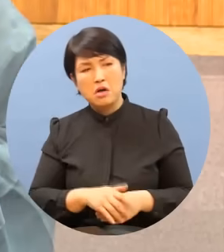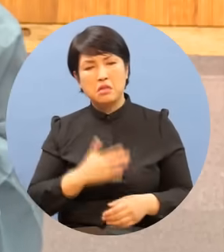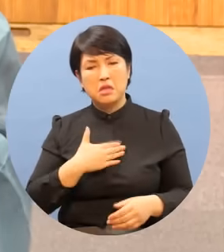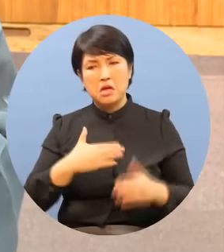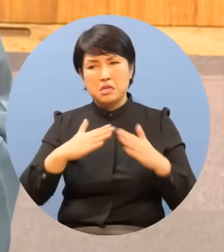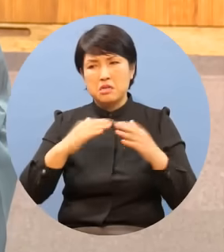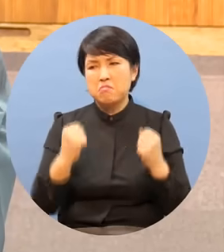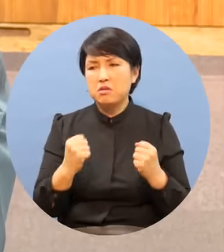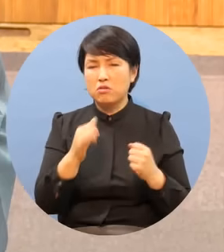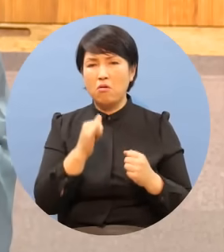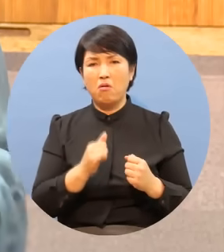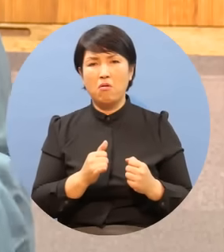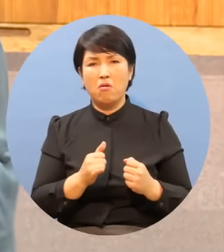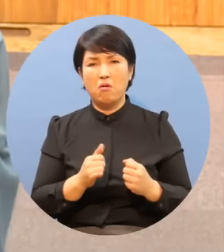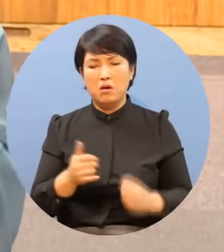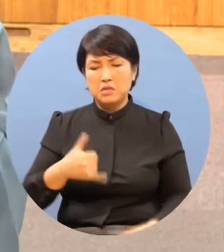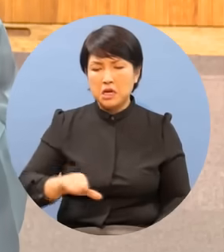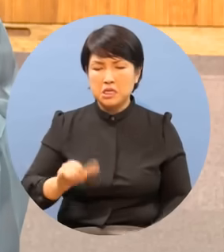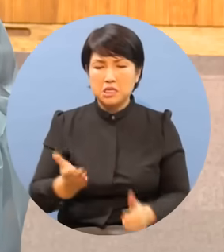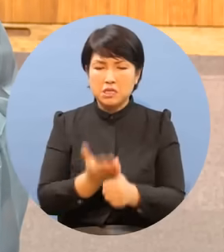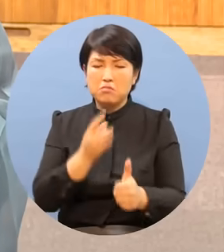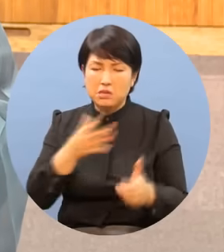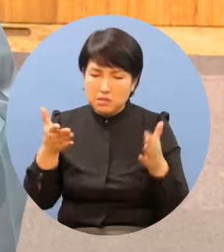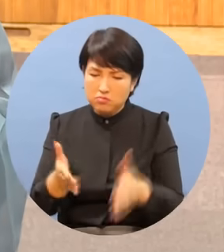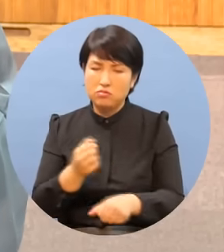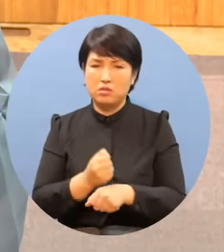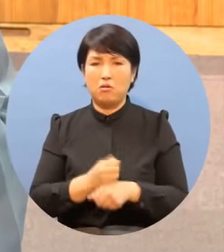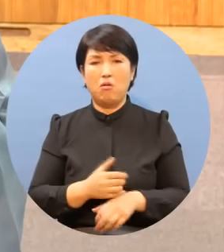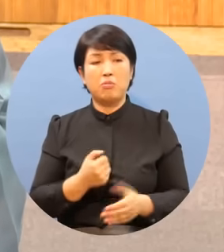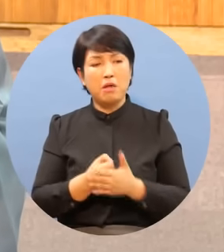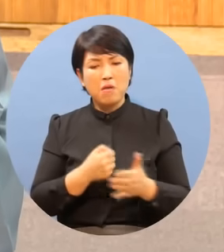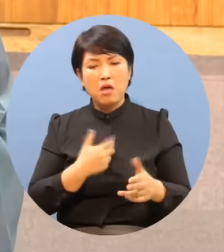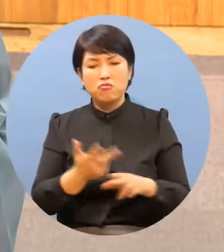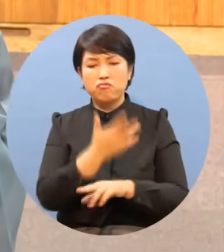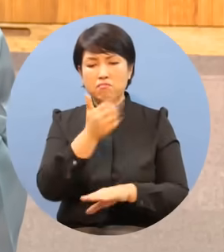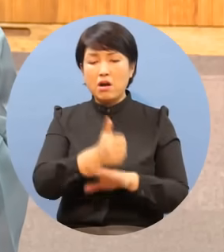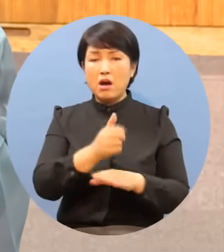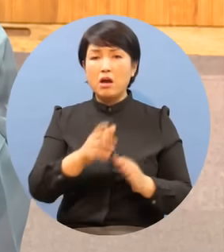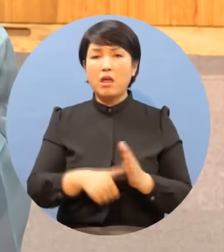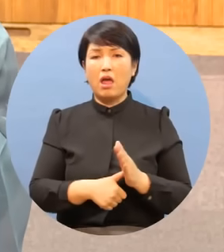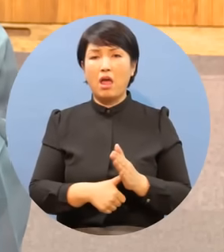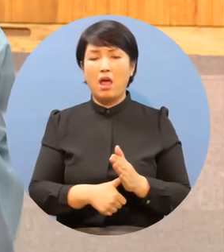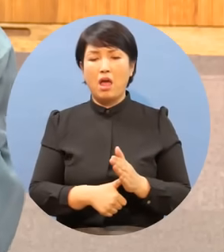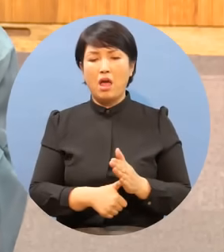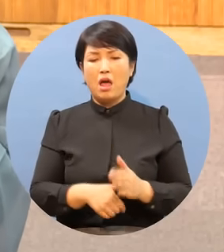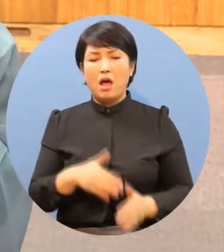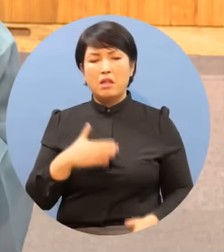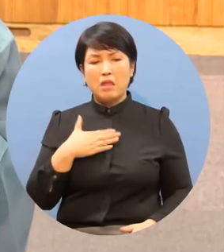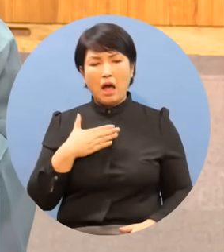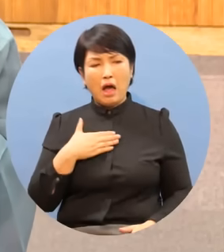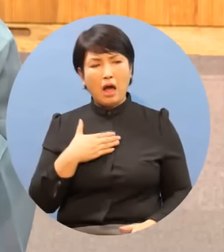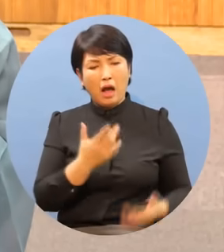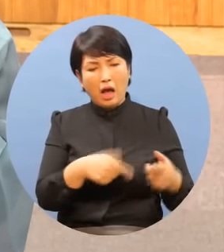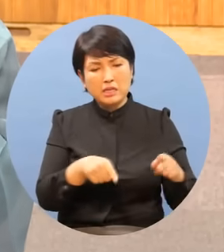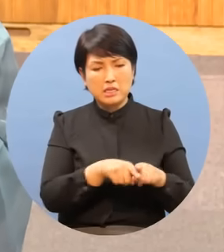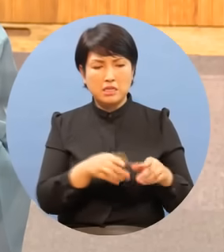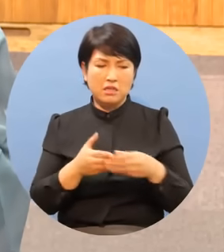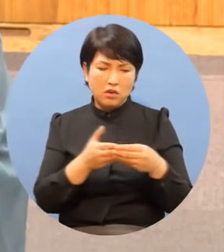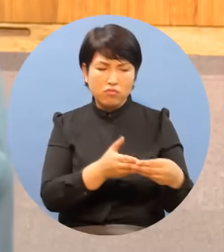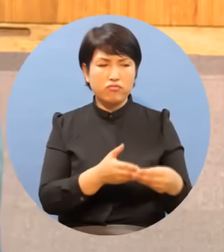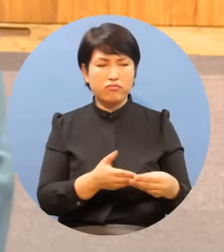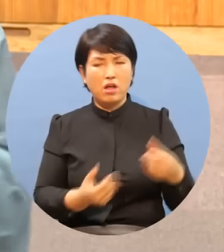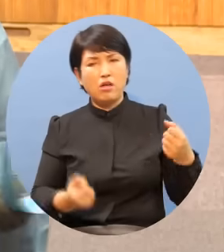종일 집에 갇혀 있는데 애들이나 돌보고 있는데 주말 되면 집에 갇혀 있는 나 좀